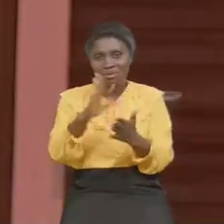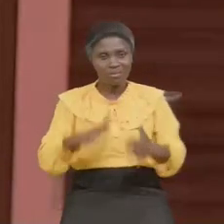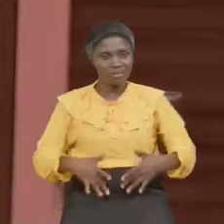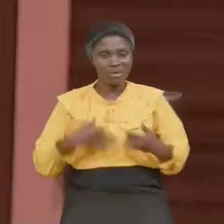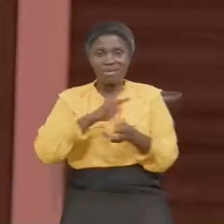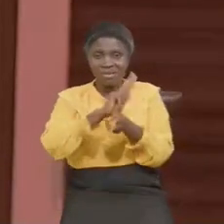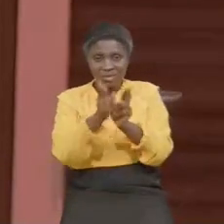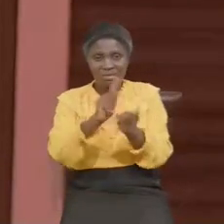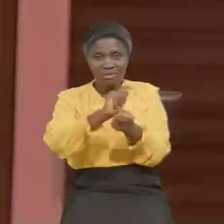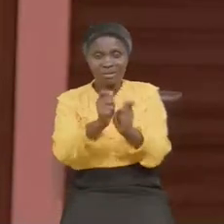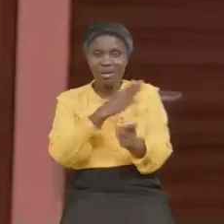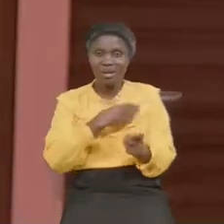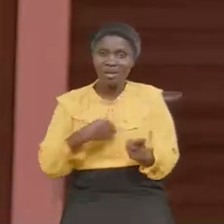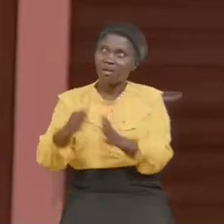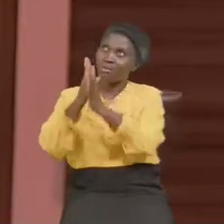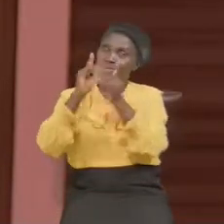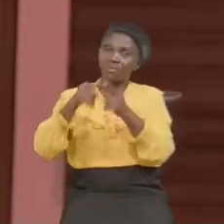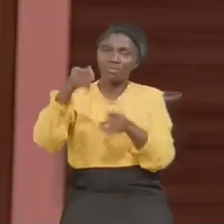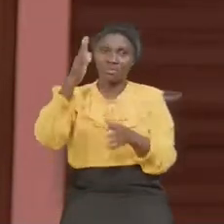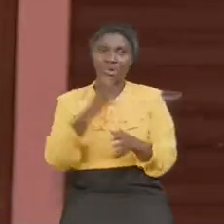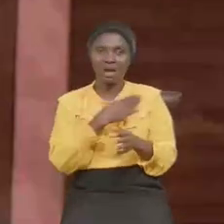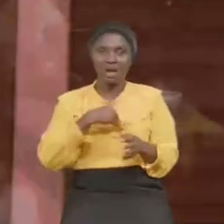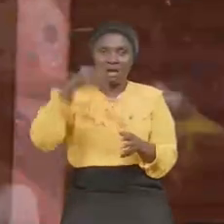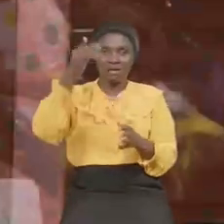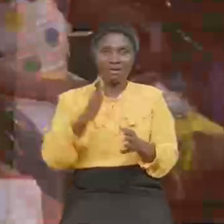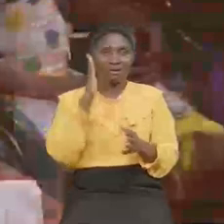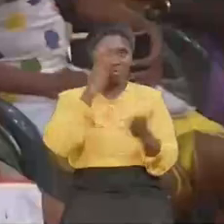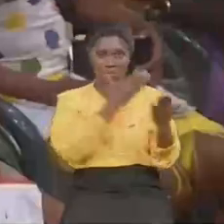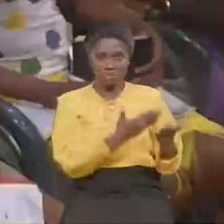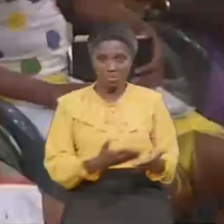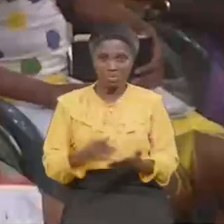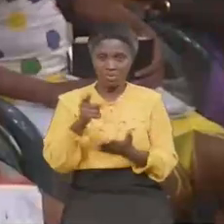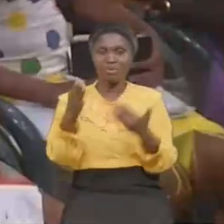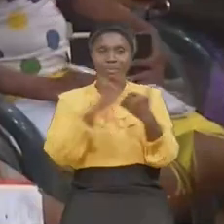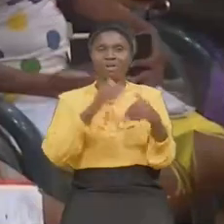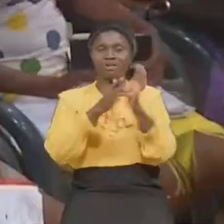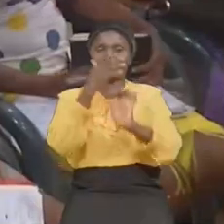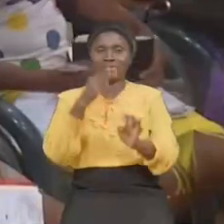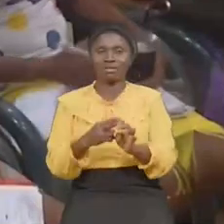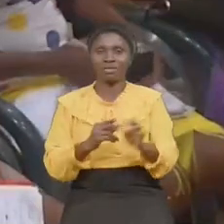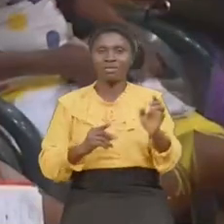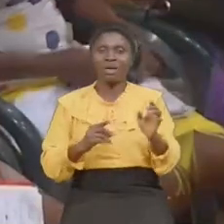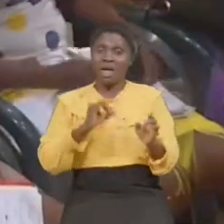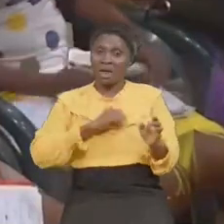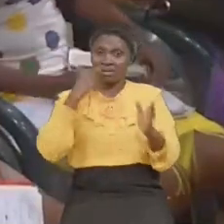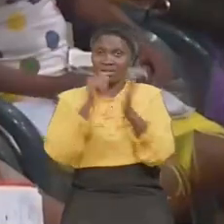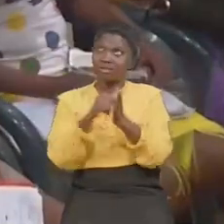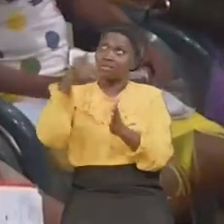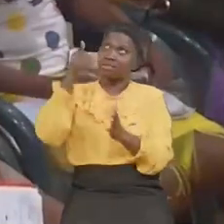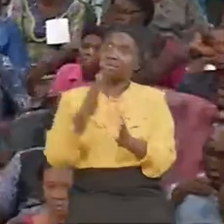face du Seigneur. Et Dieu va te ramener. Quelqu'un là-bas dit, Dieu va te restaurer.